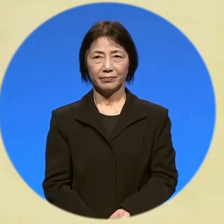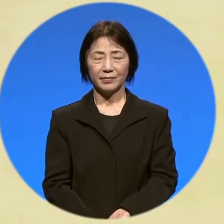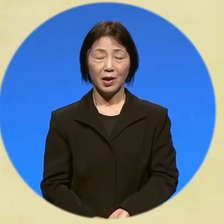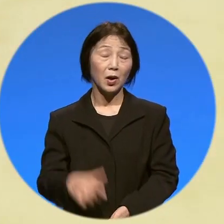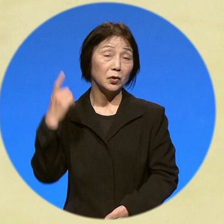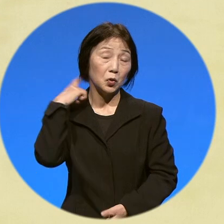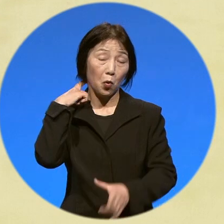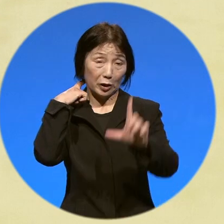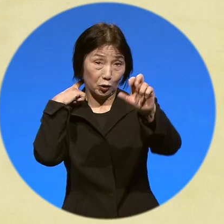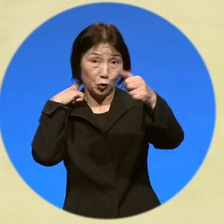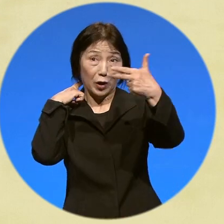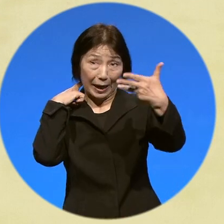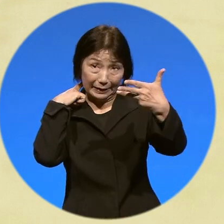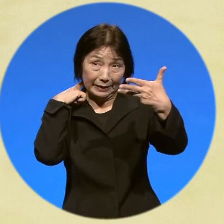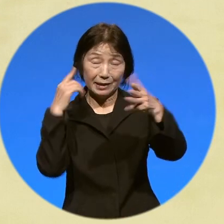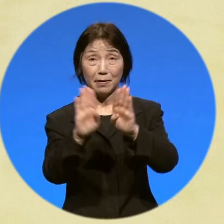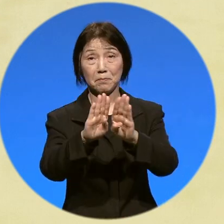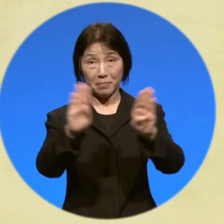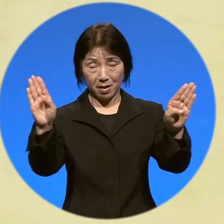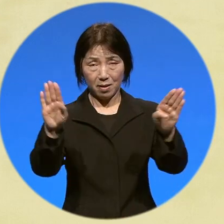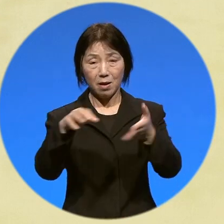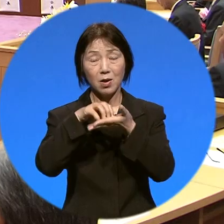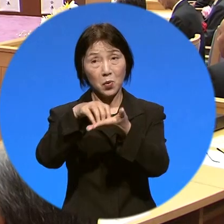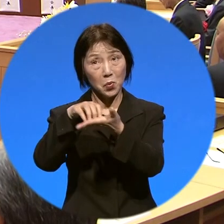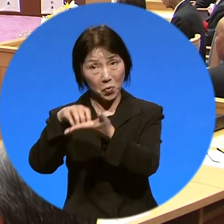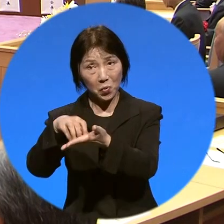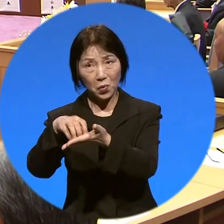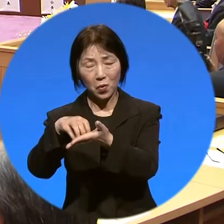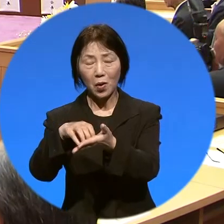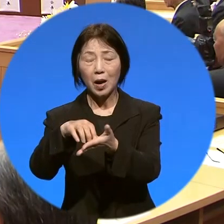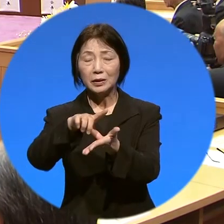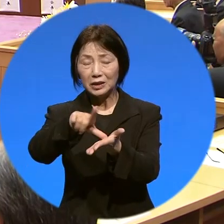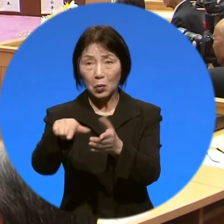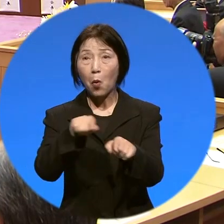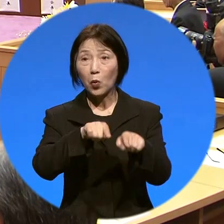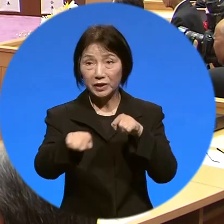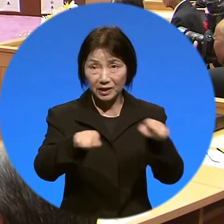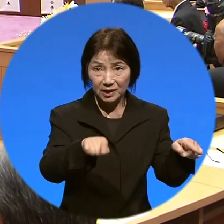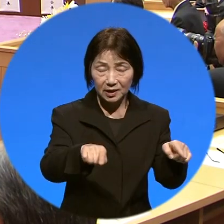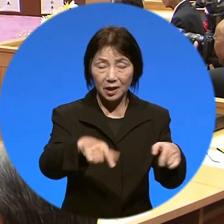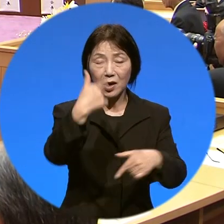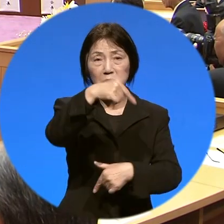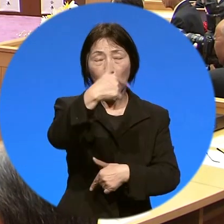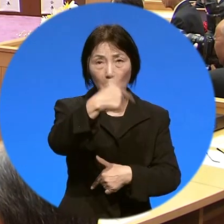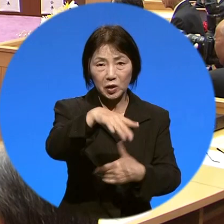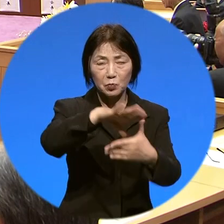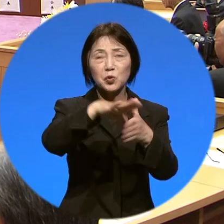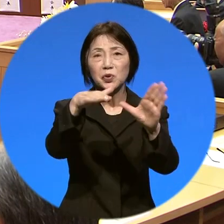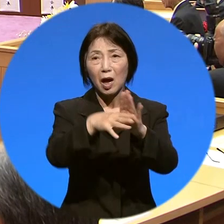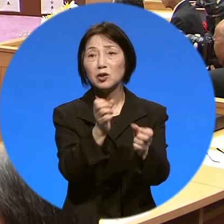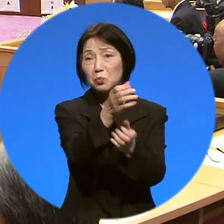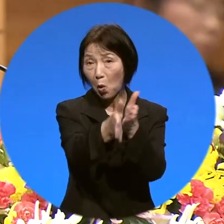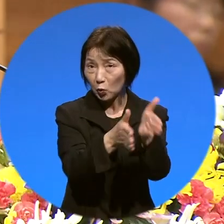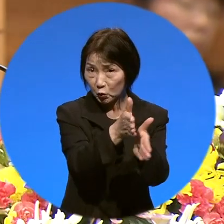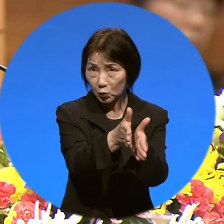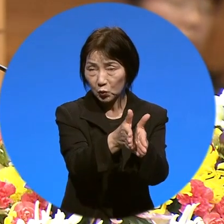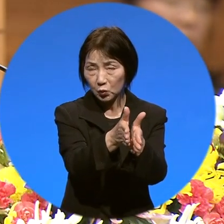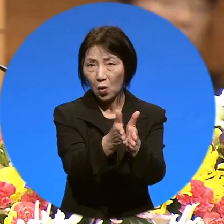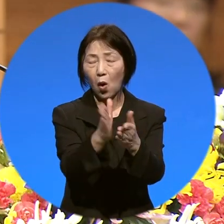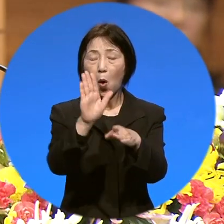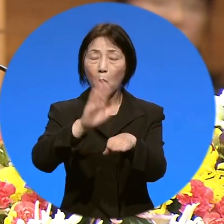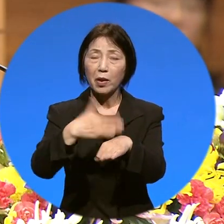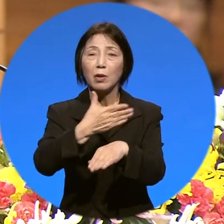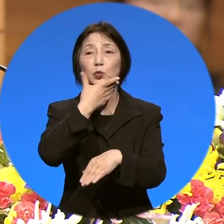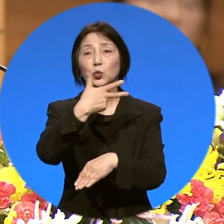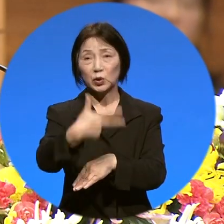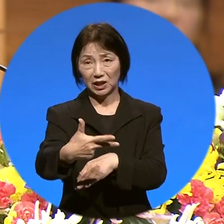昭和28年から始まり、表彰は地方自治、教育・文化・スポーツ、保健福